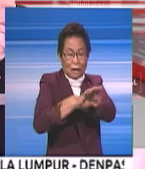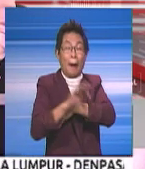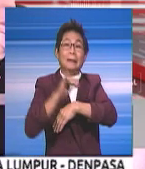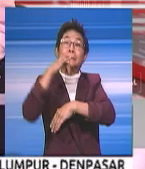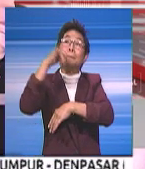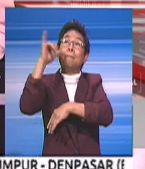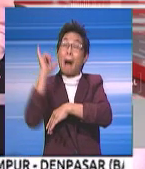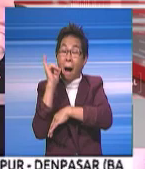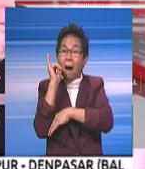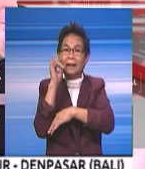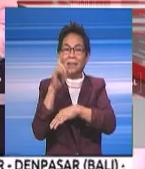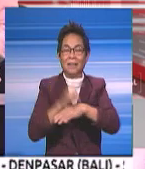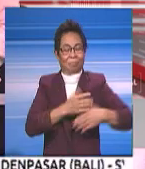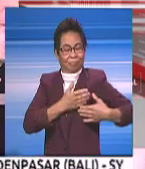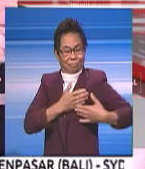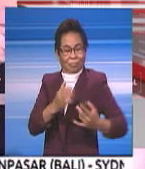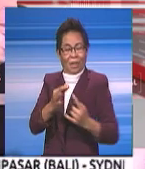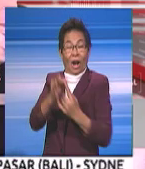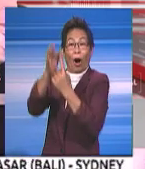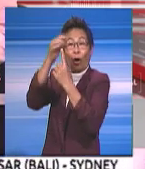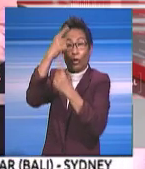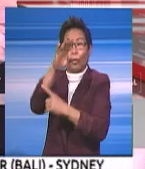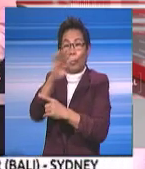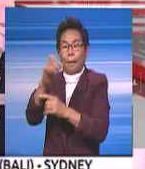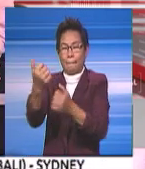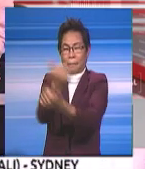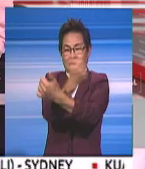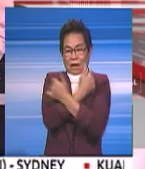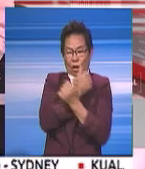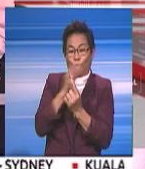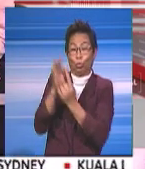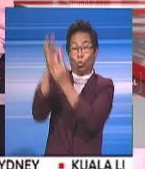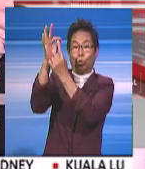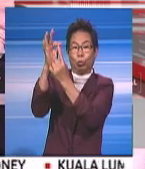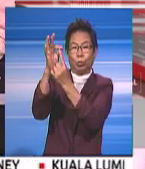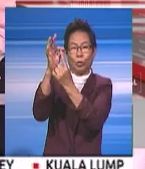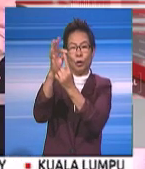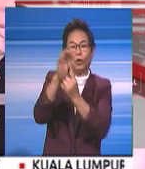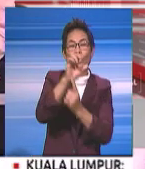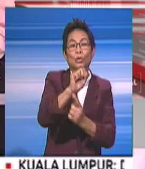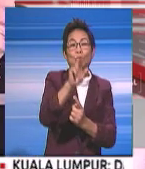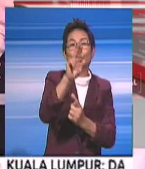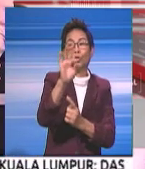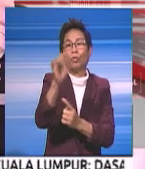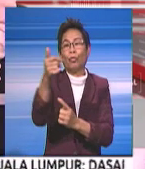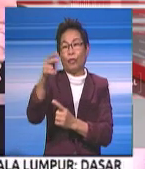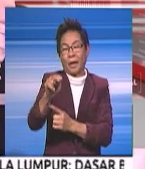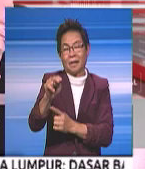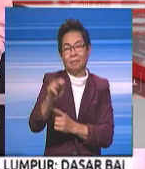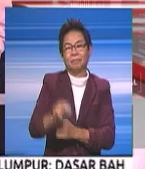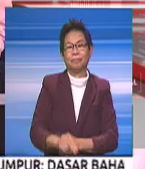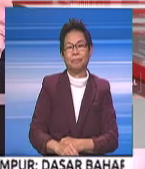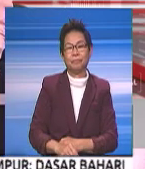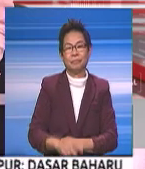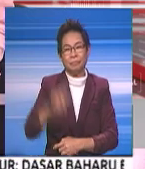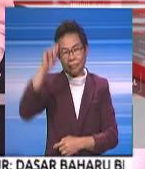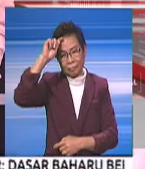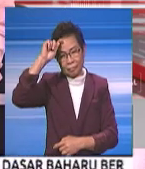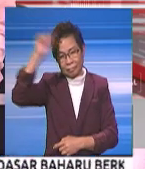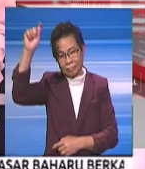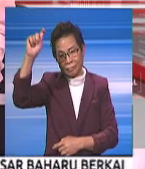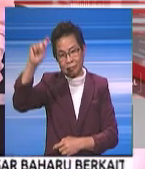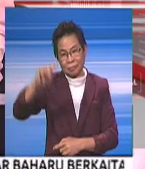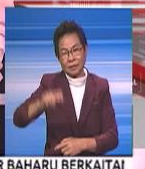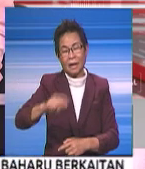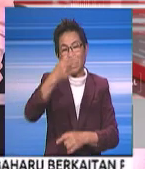tadi didedikasikan khas buat bekas penjaga gol utamanya, Allahyarham Muhammad Sufian Abdul Rahman. Drogba Ganu, kiper Cece